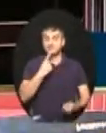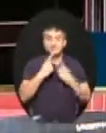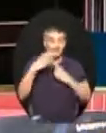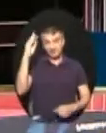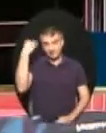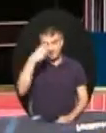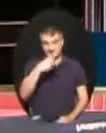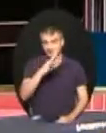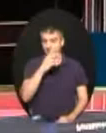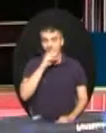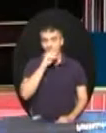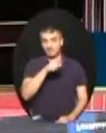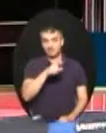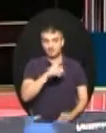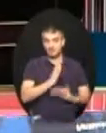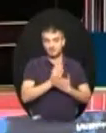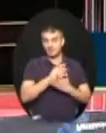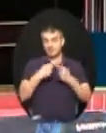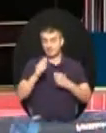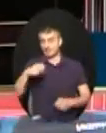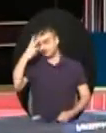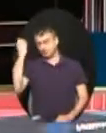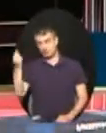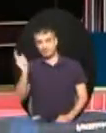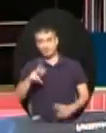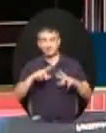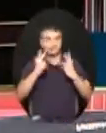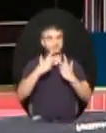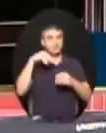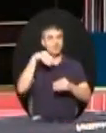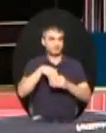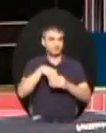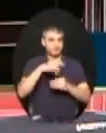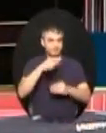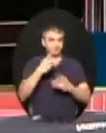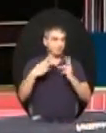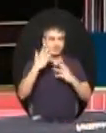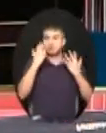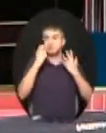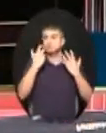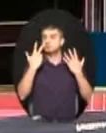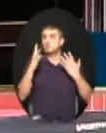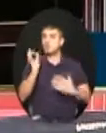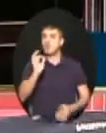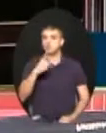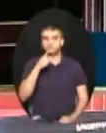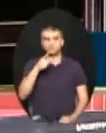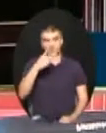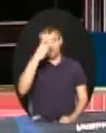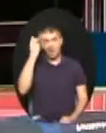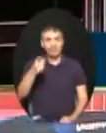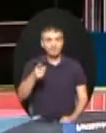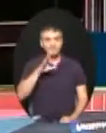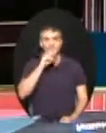שהשיח הפלסטיני, כאשר מדברים בין חברי הכנסת הערבים לציבור המצביעים, שיותר מ-98% שהם